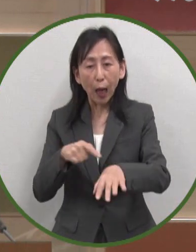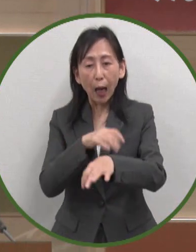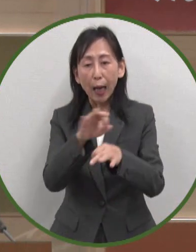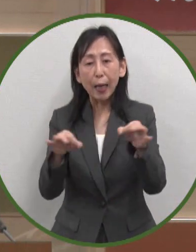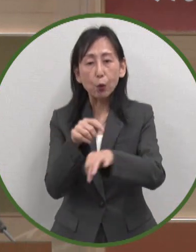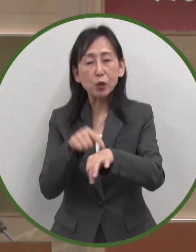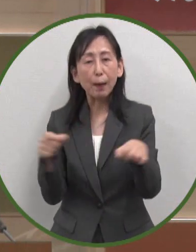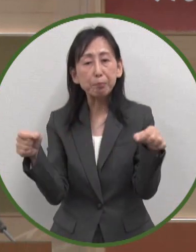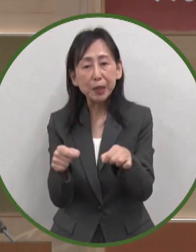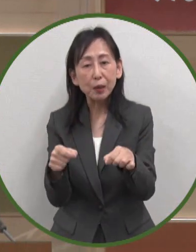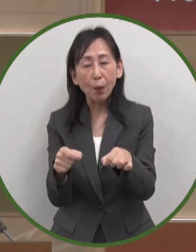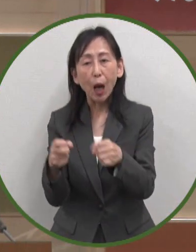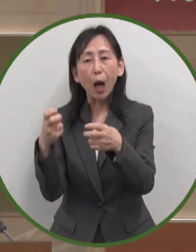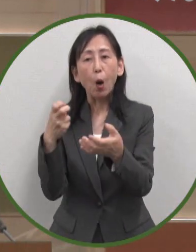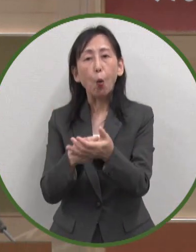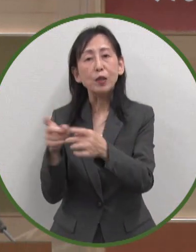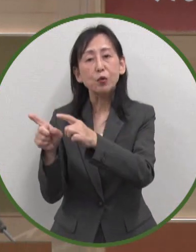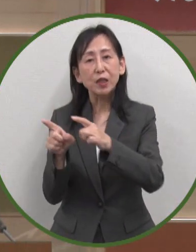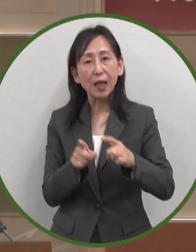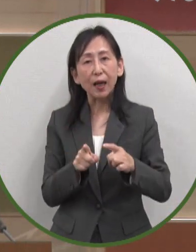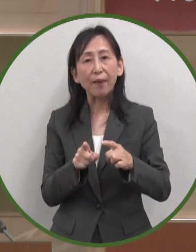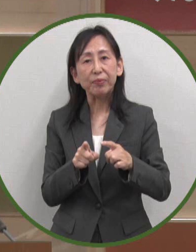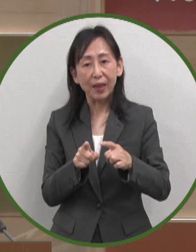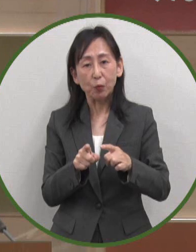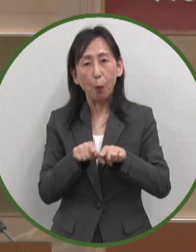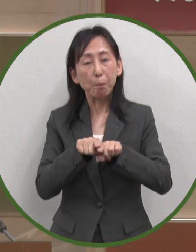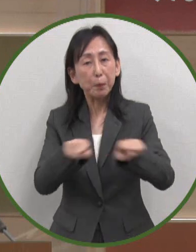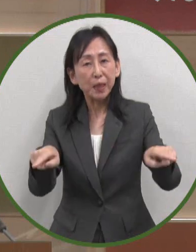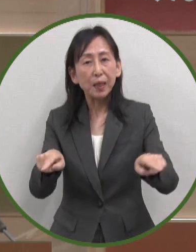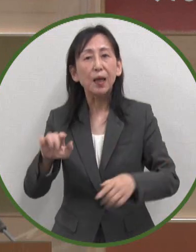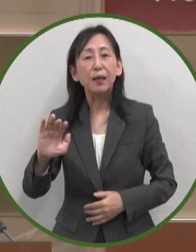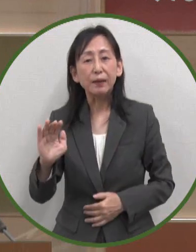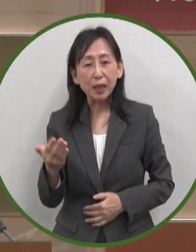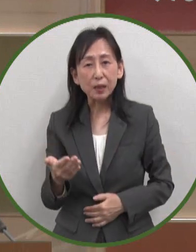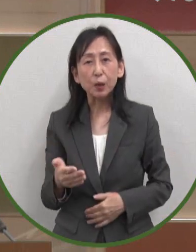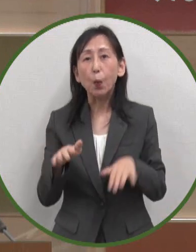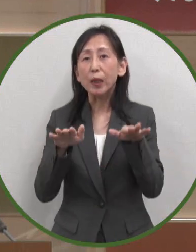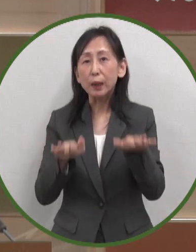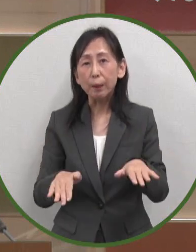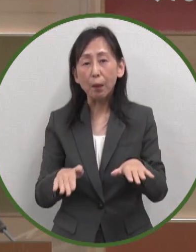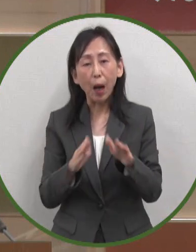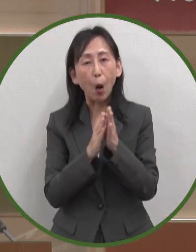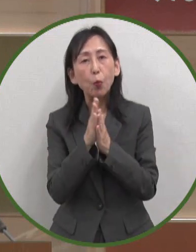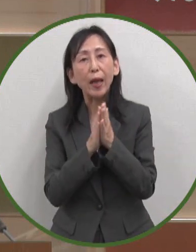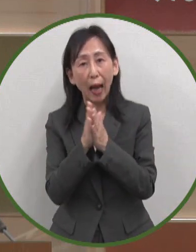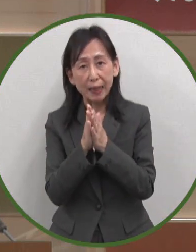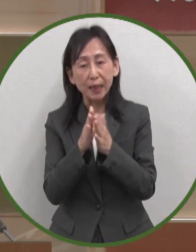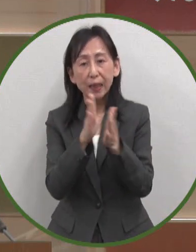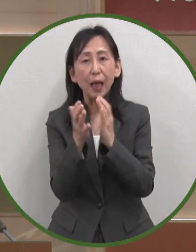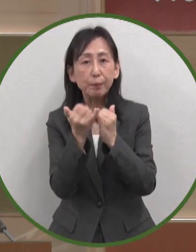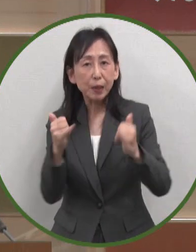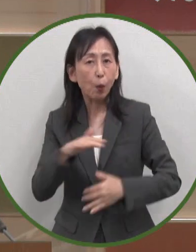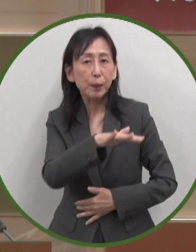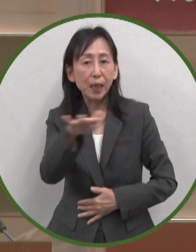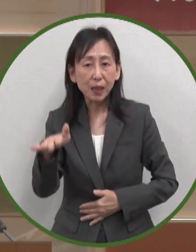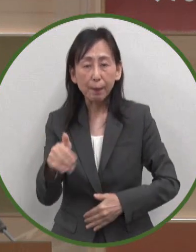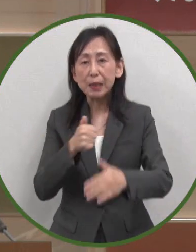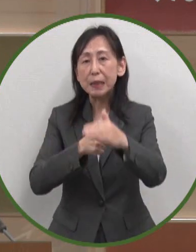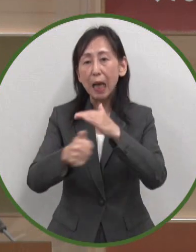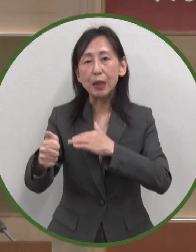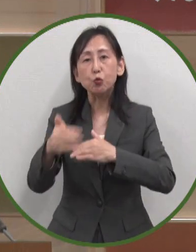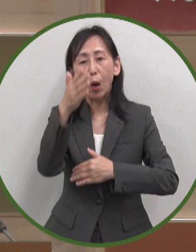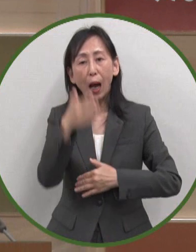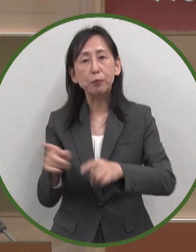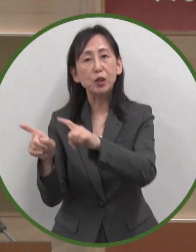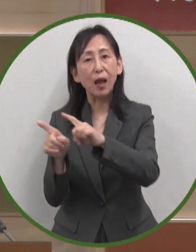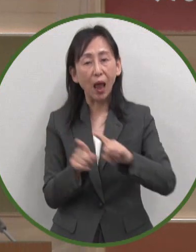、これはお願いという形になってまして、県民の皆様お一人お一人に外出は半分、それから